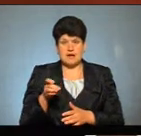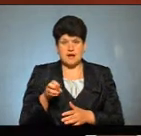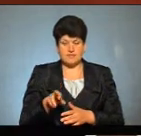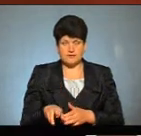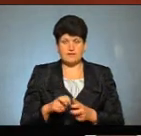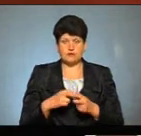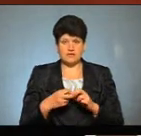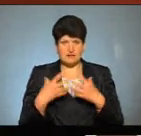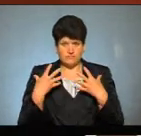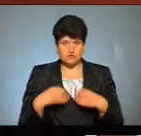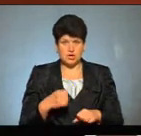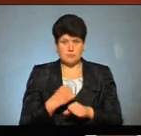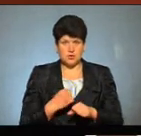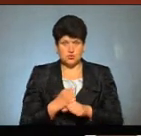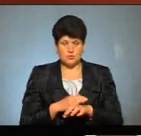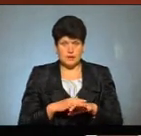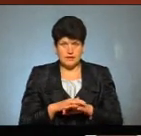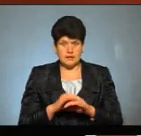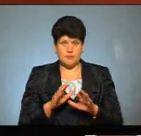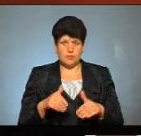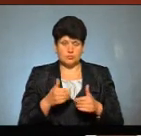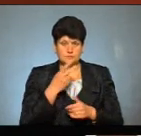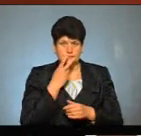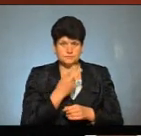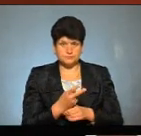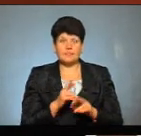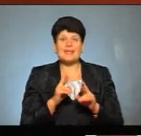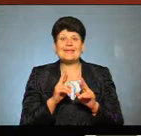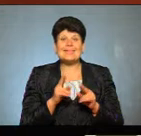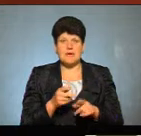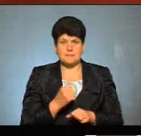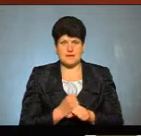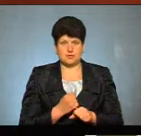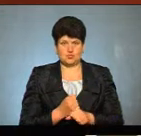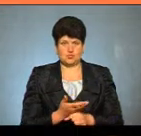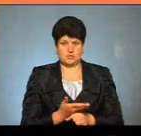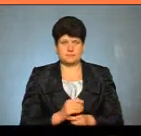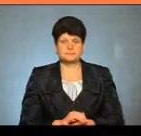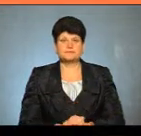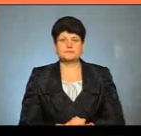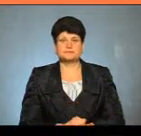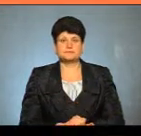ринок вже працює. Я пропоную переглянути у сюжеті, як він працює.